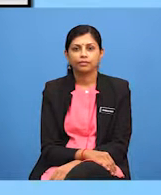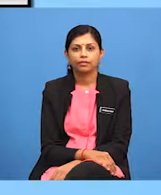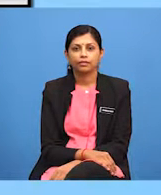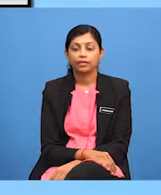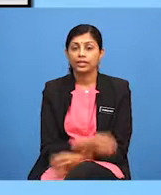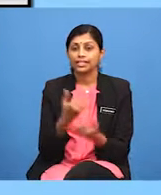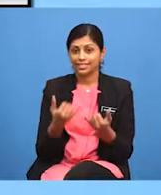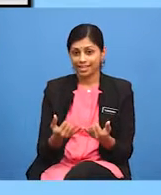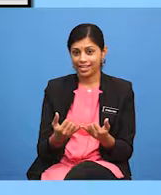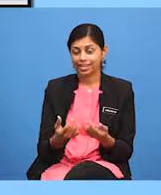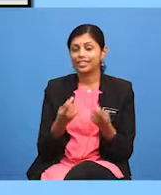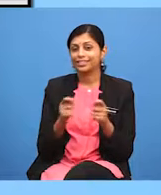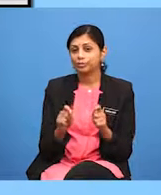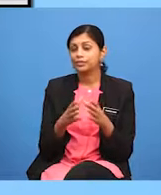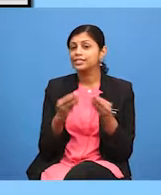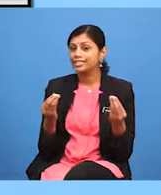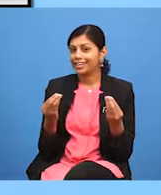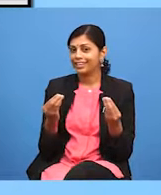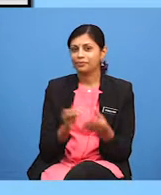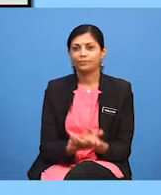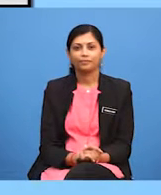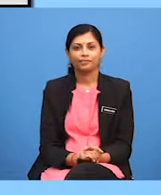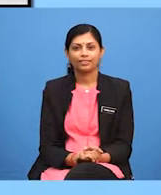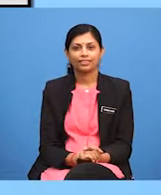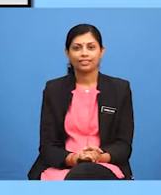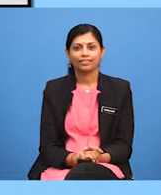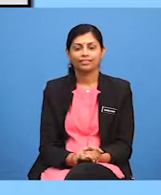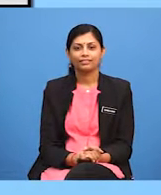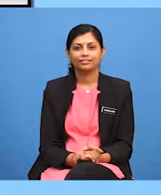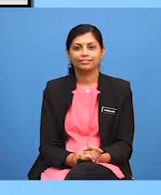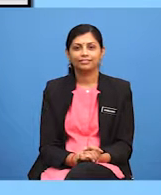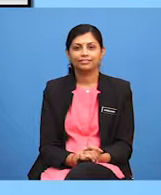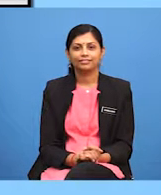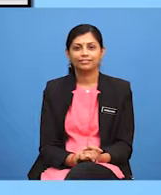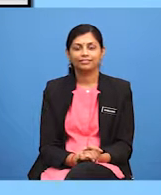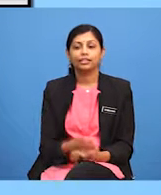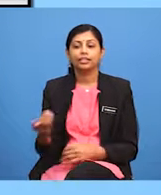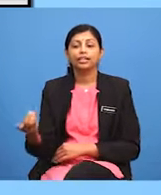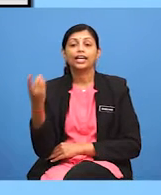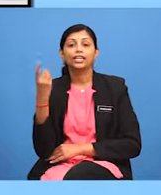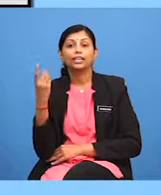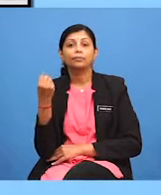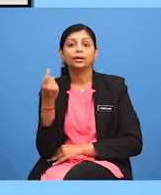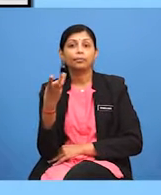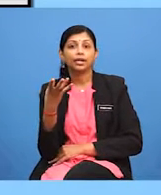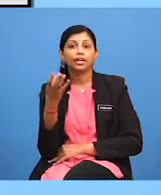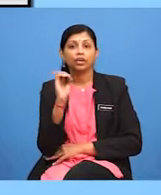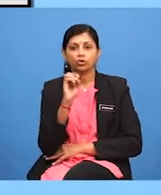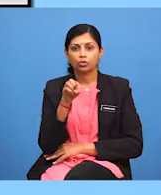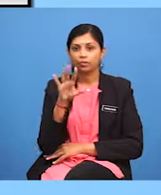Murid-murid, mari kita cuba selesaikan. Daya yang digunakan adalah sebanyak